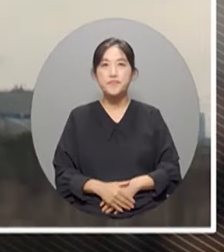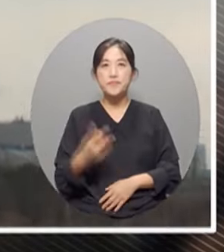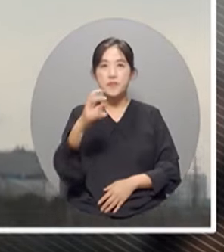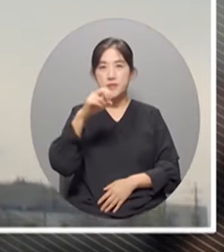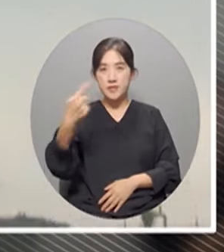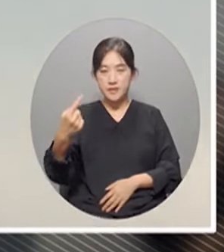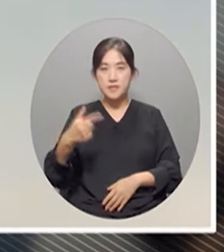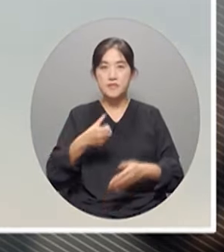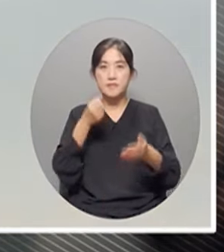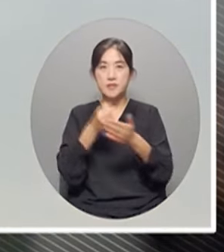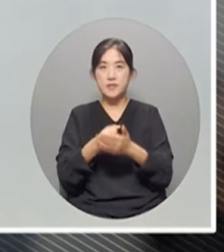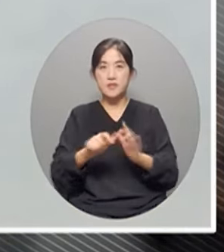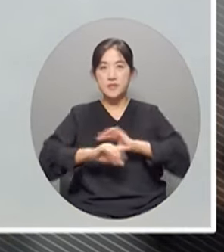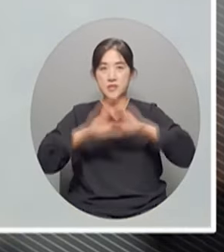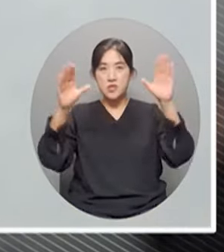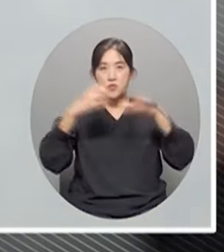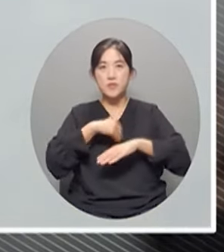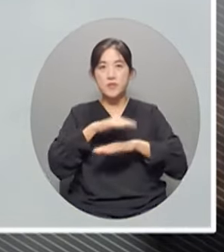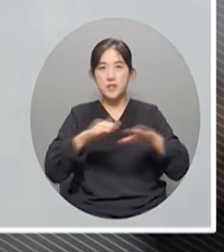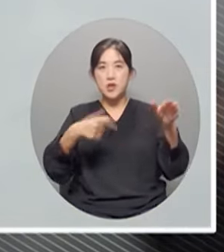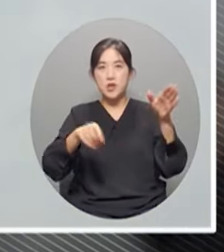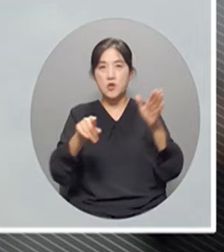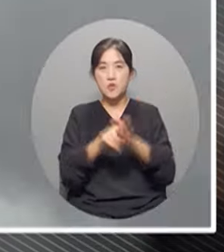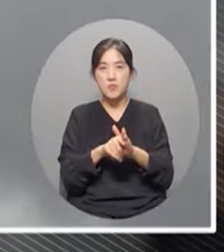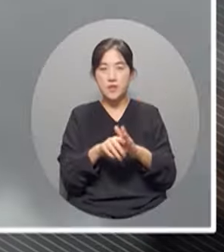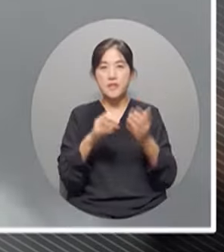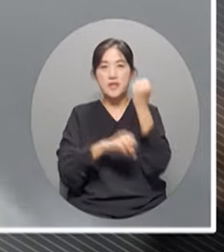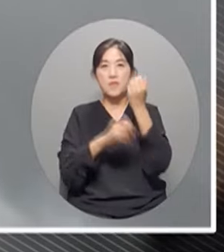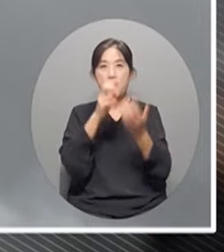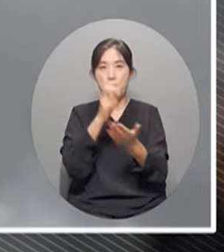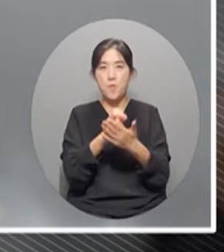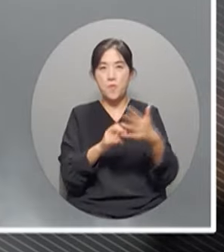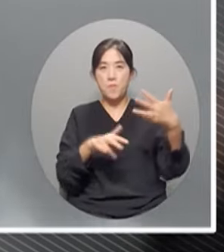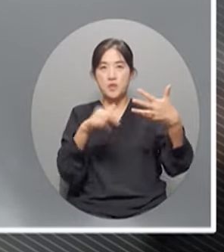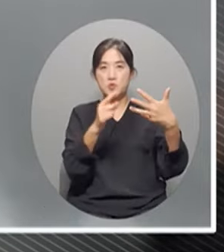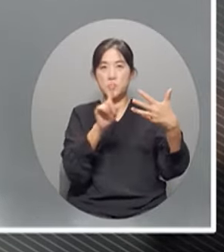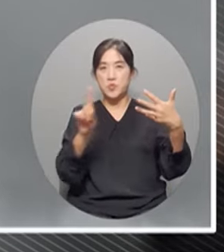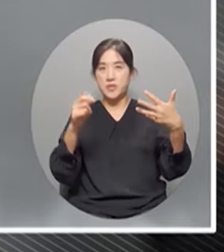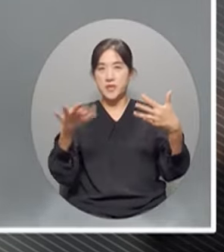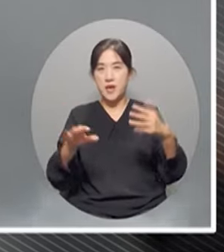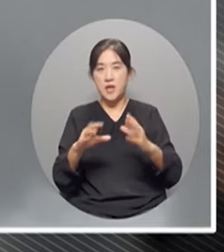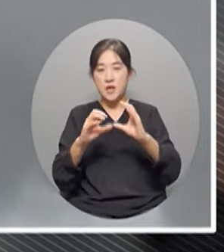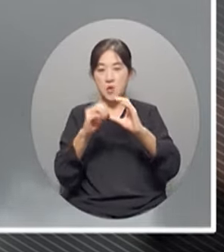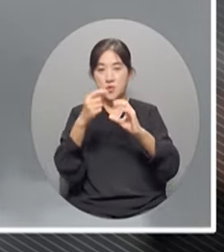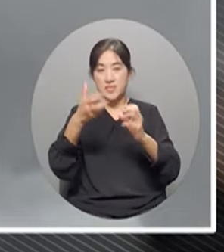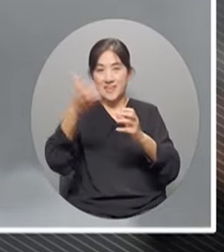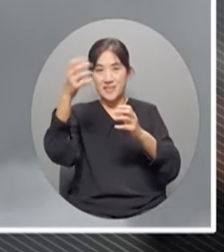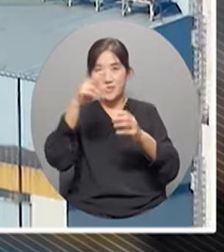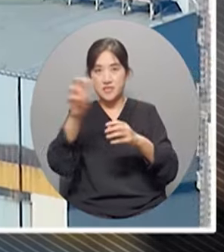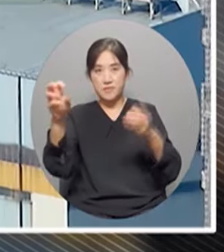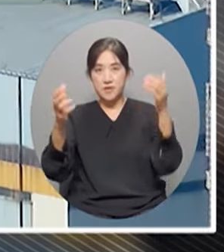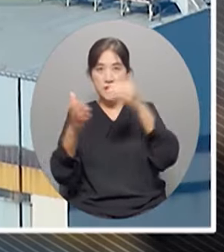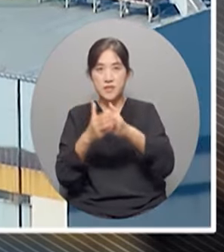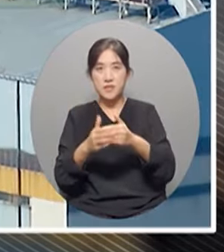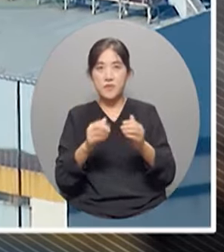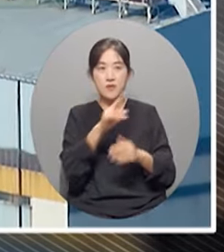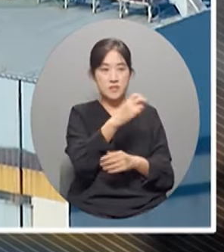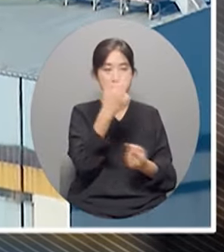2021년 제정된 기후위기 대응을 위한 탄소중립 녹색성장기본법 8조 1항은 온실가스를 2030년까지 2018년